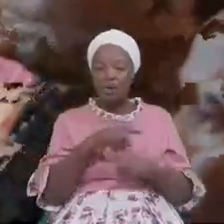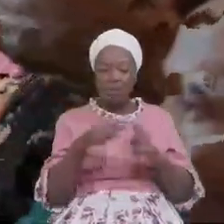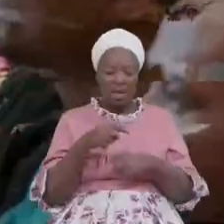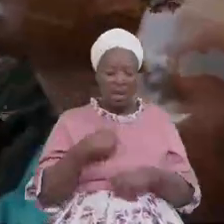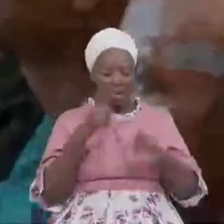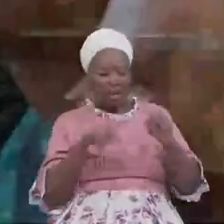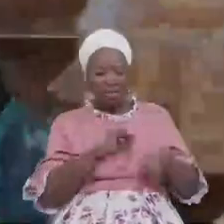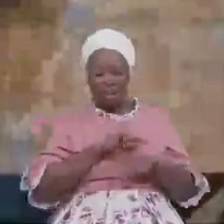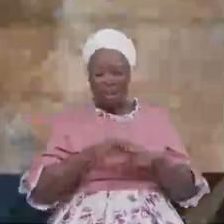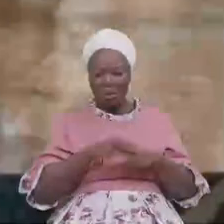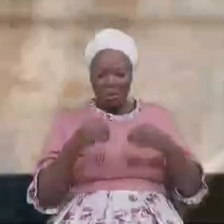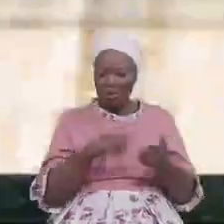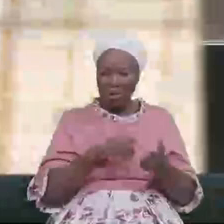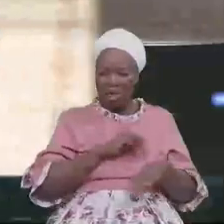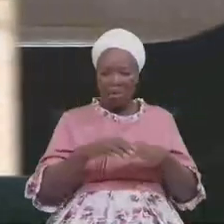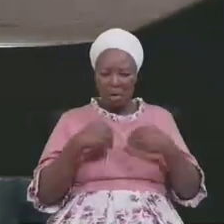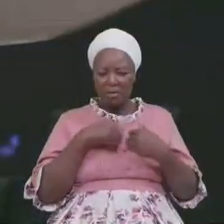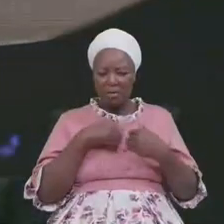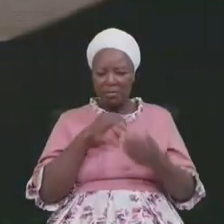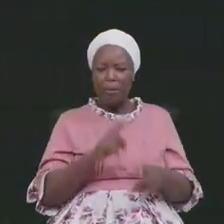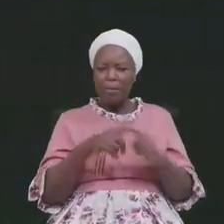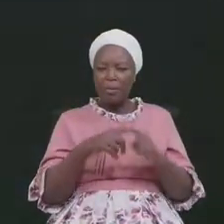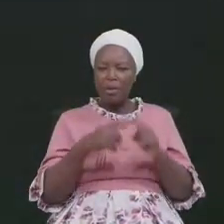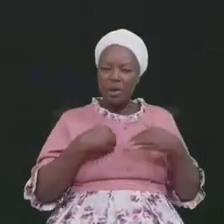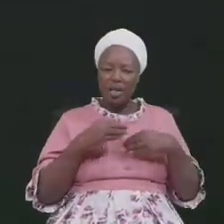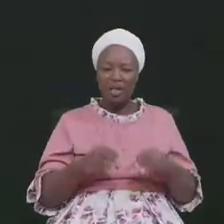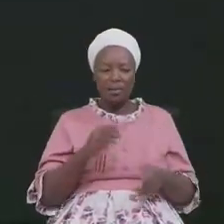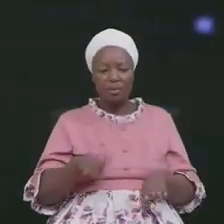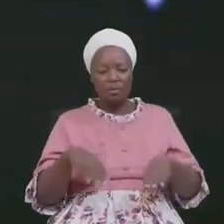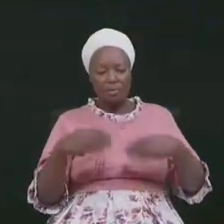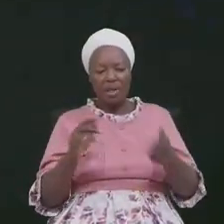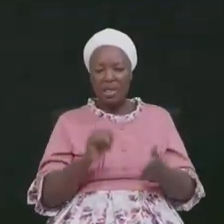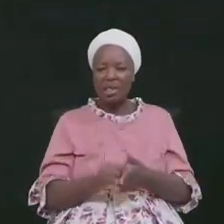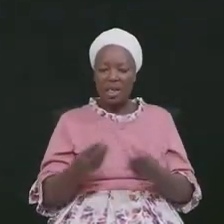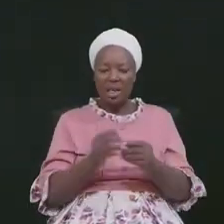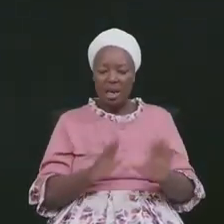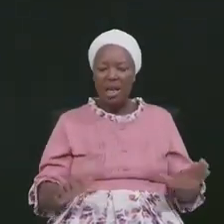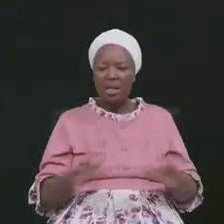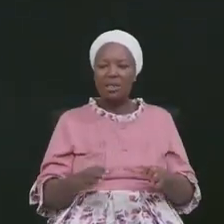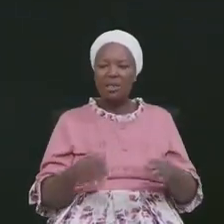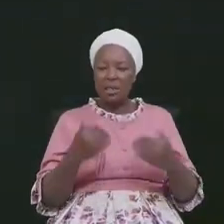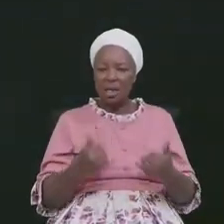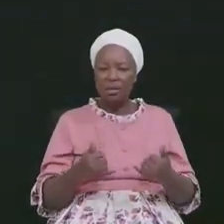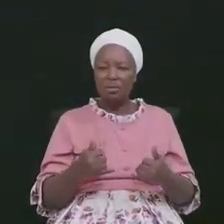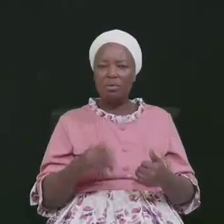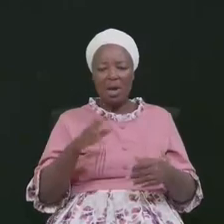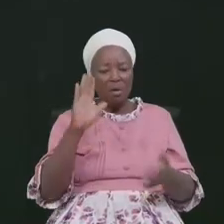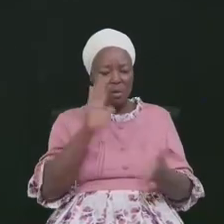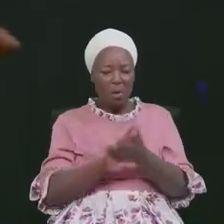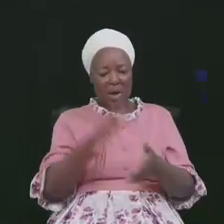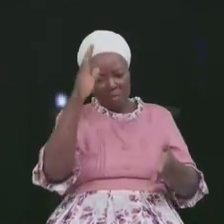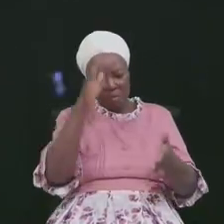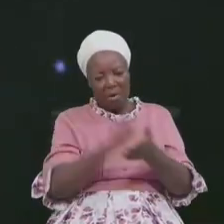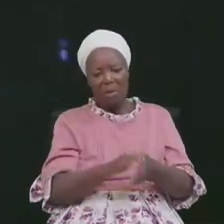mais maintenant il a pourvu une parcelle, la protection, l'héritage des femmes, les maris, les enfants, et nous